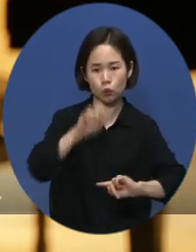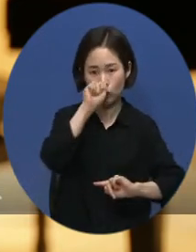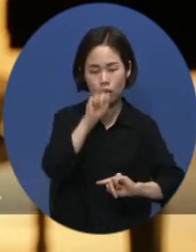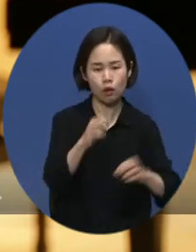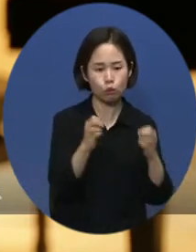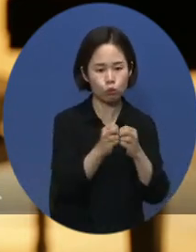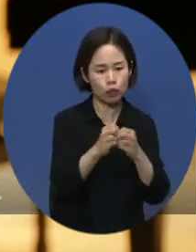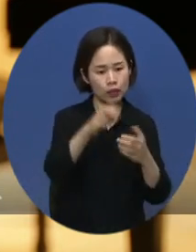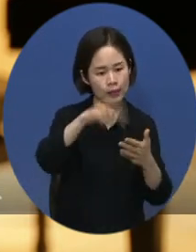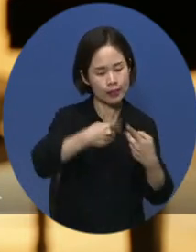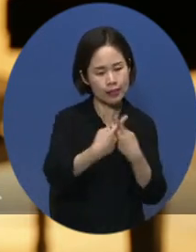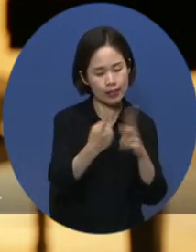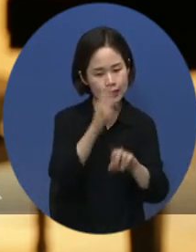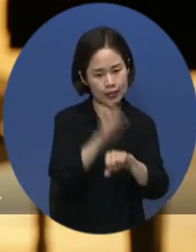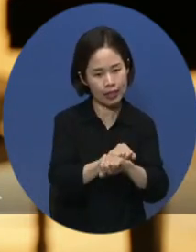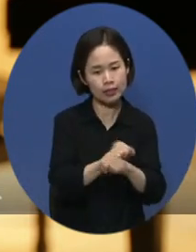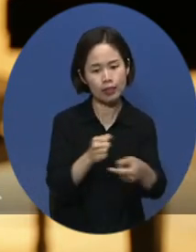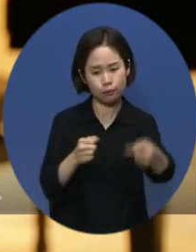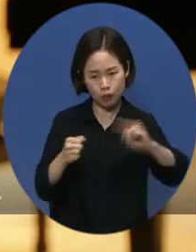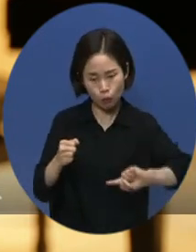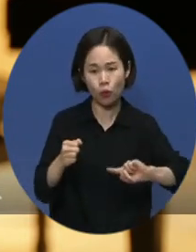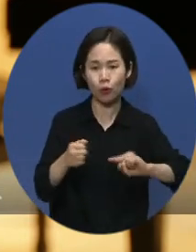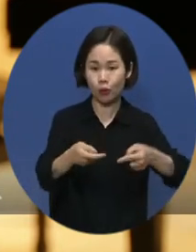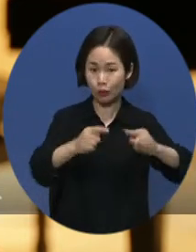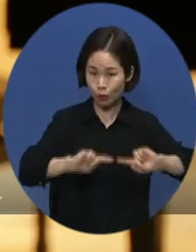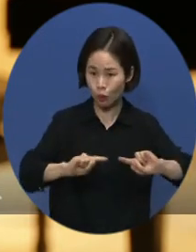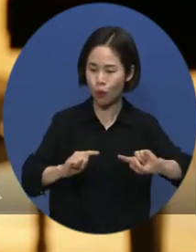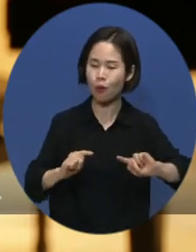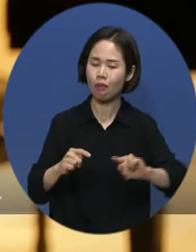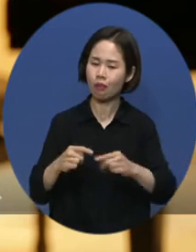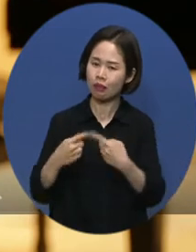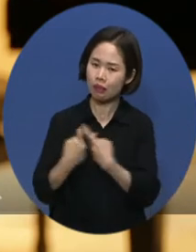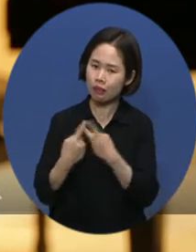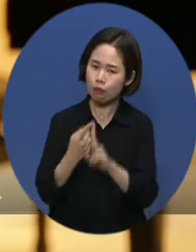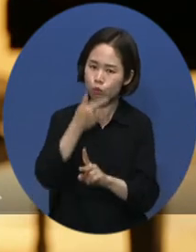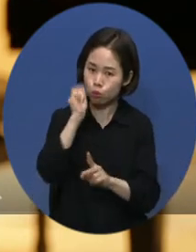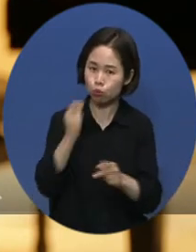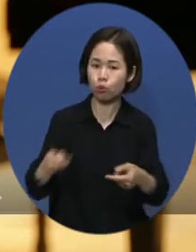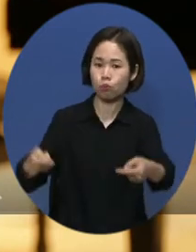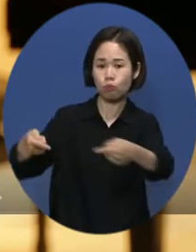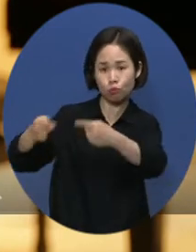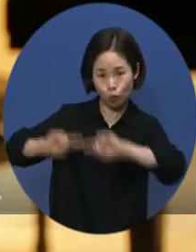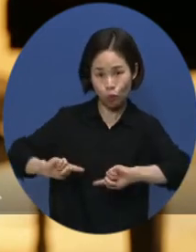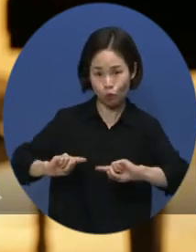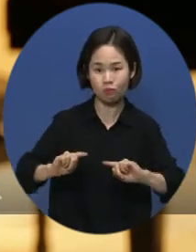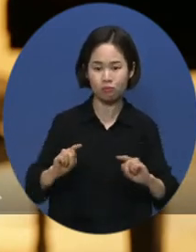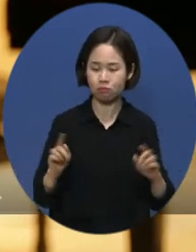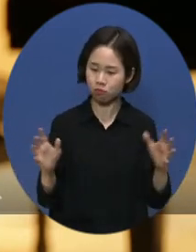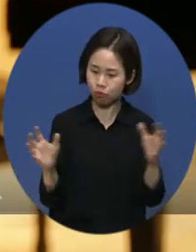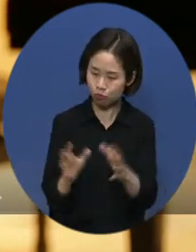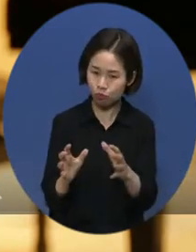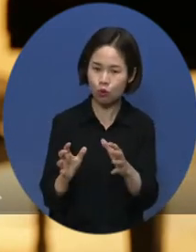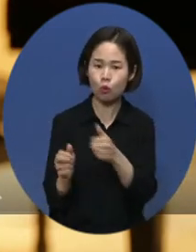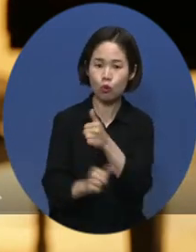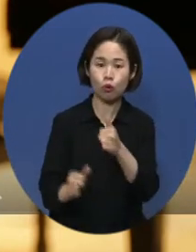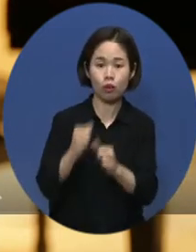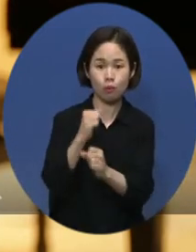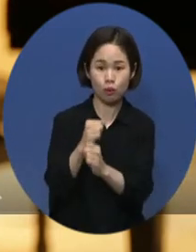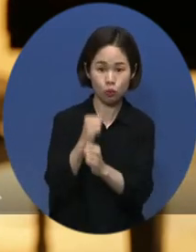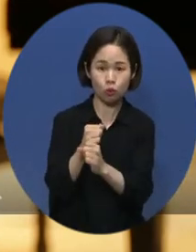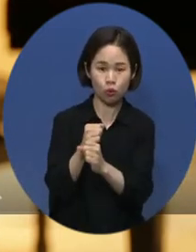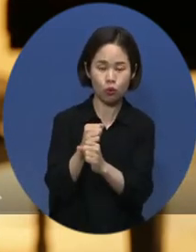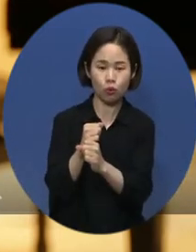또 낮은 사람, 또 이러한 그 당사자들을 같이 만나서 그렇게 이제 구성하는 것이 이제 저희들이